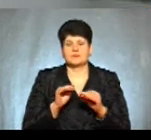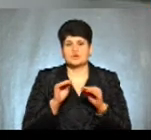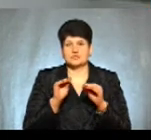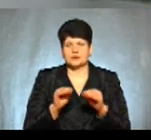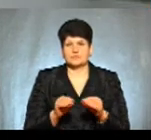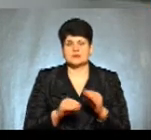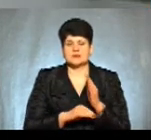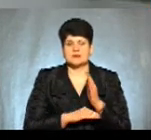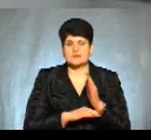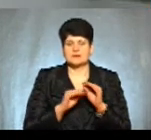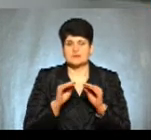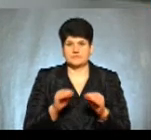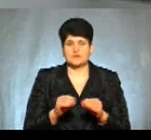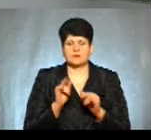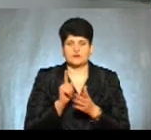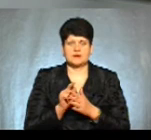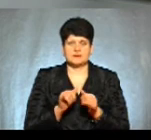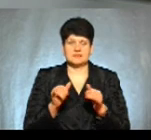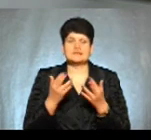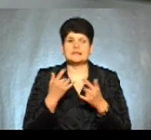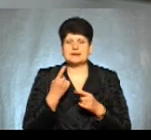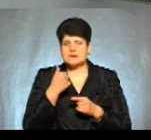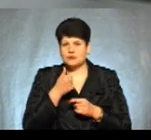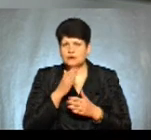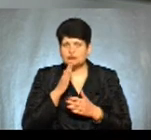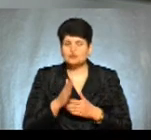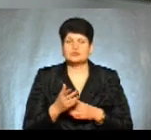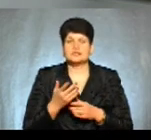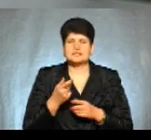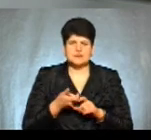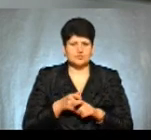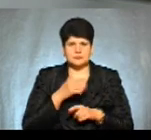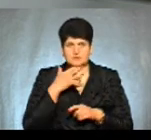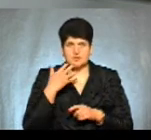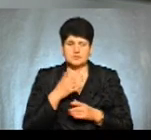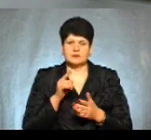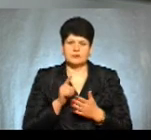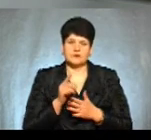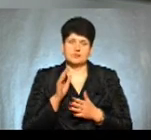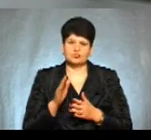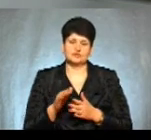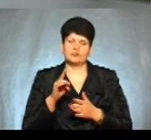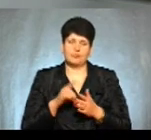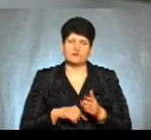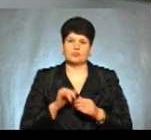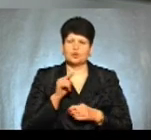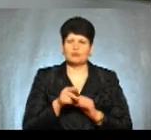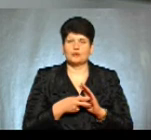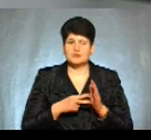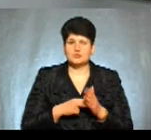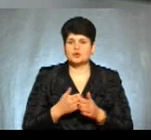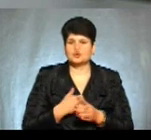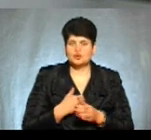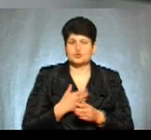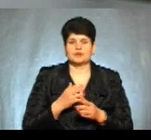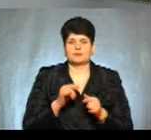посадковий матеріал висадити, повинні збільшити. Скільки це років буде? Звичайно, це досить багато, але ми повинні бути впевнені в тому плані, що ми